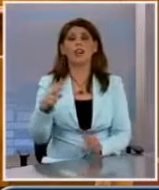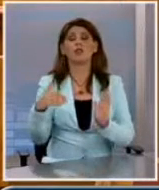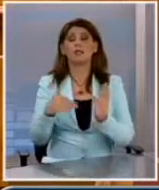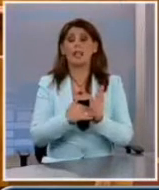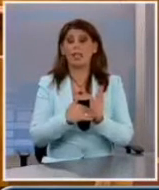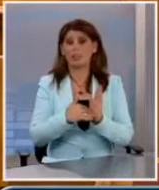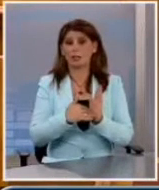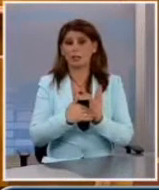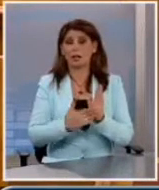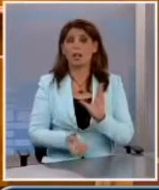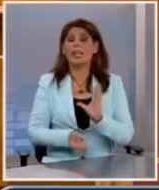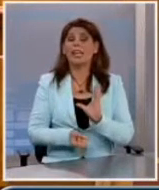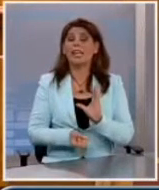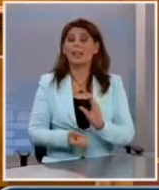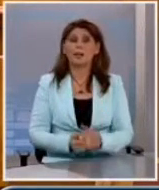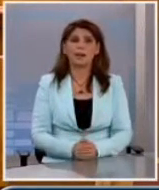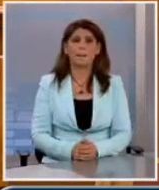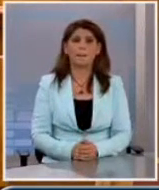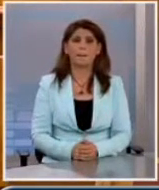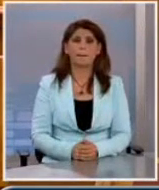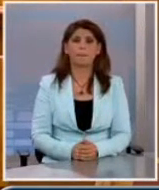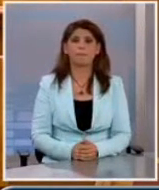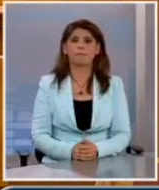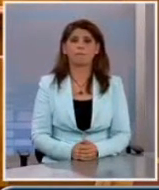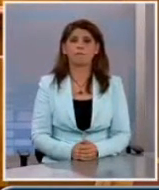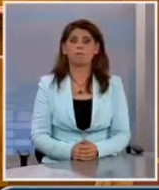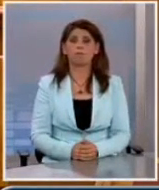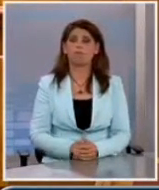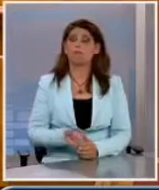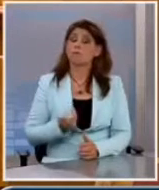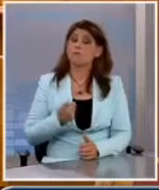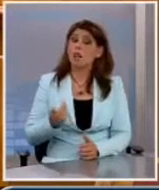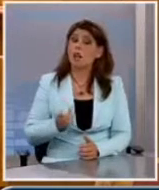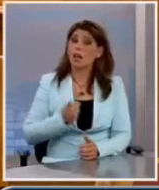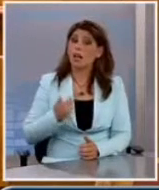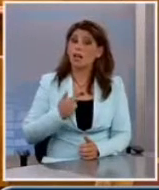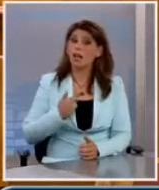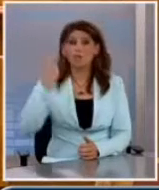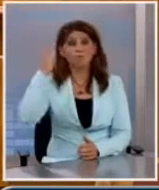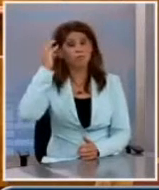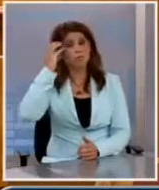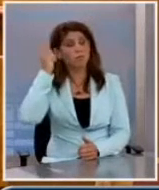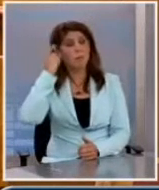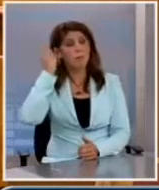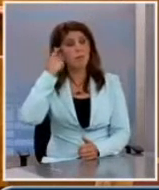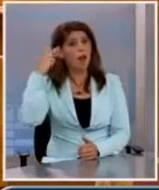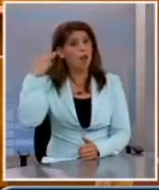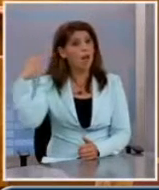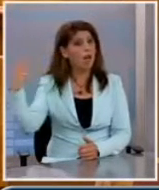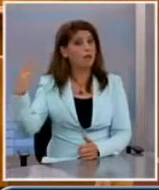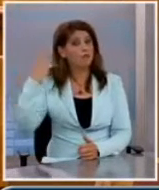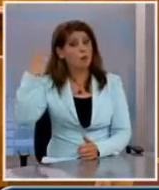200.000 νέων εγκεφάλων που τη σπούδασε ο ελληνικός λαός, η οικογένεια